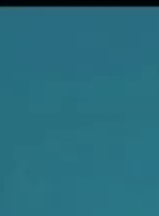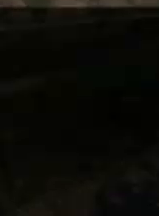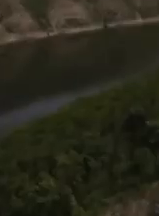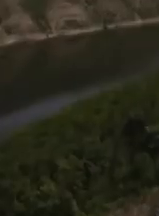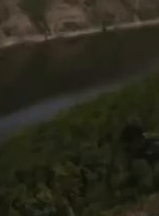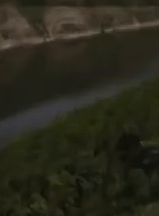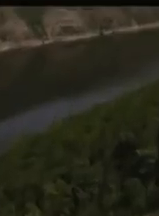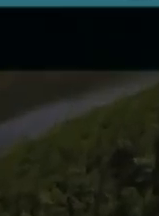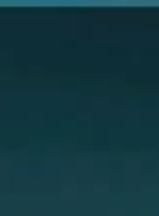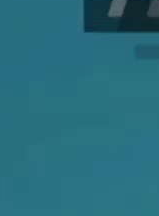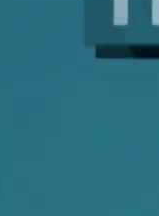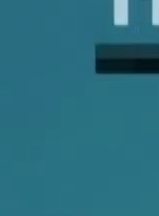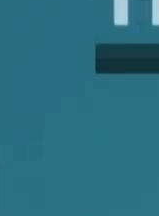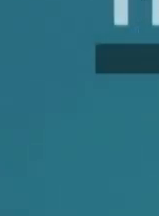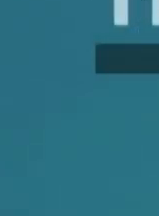Музика